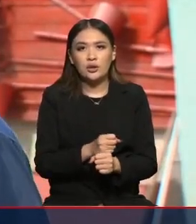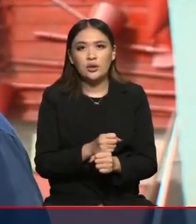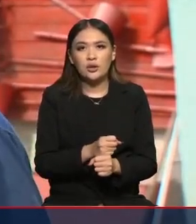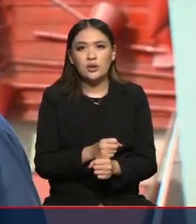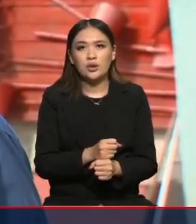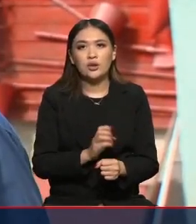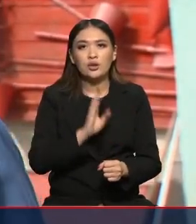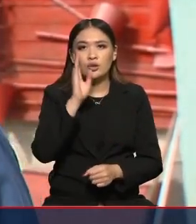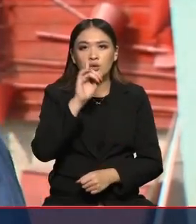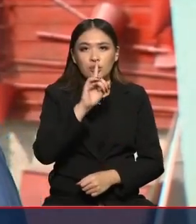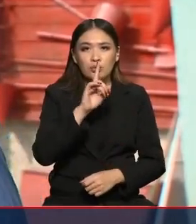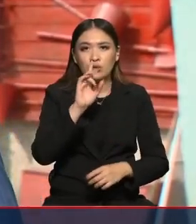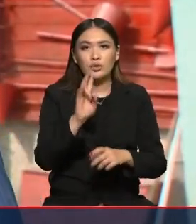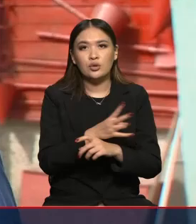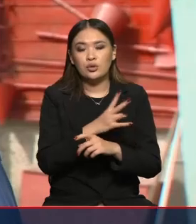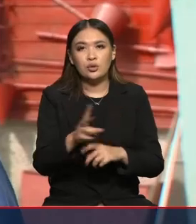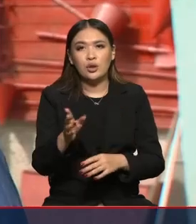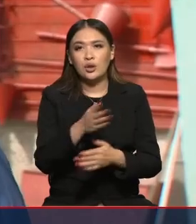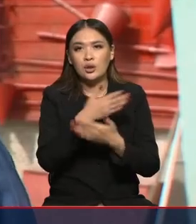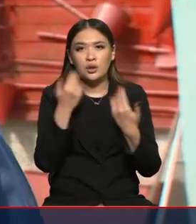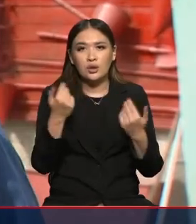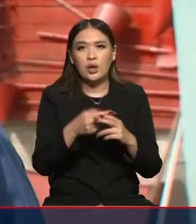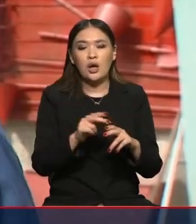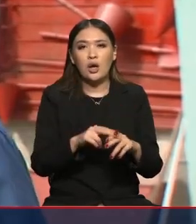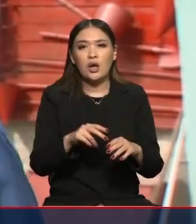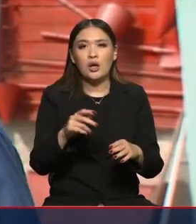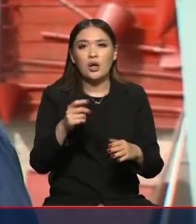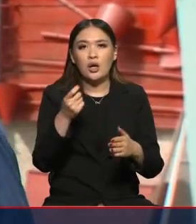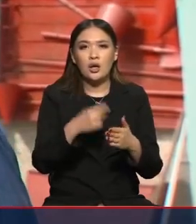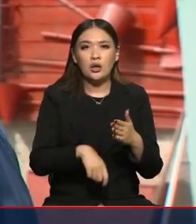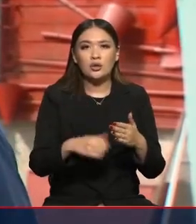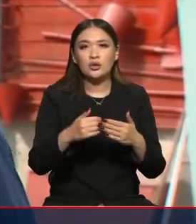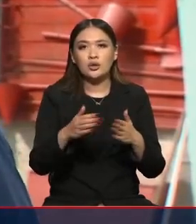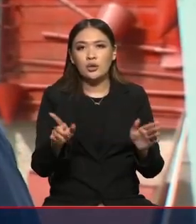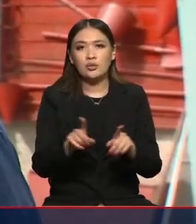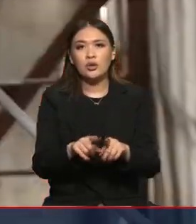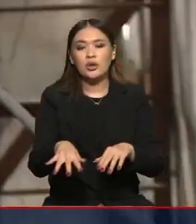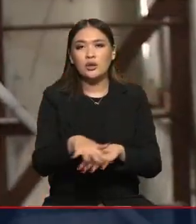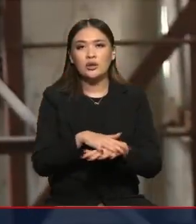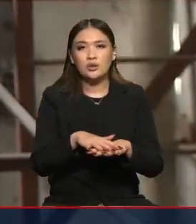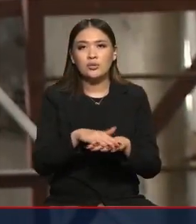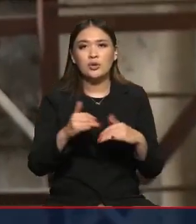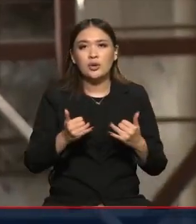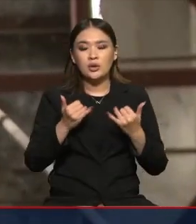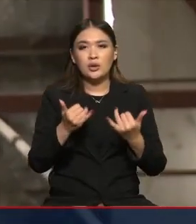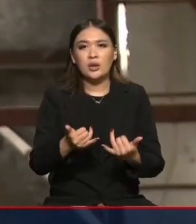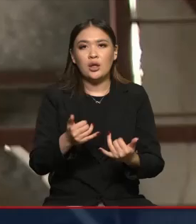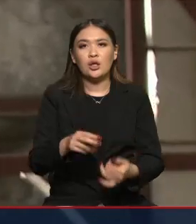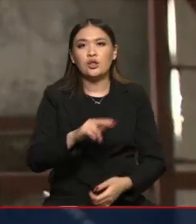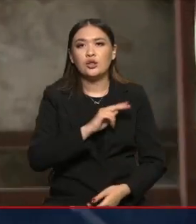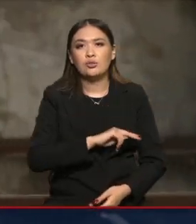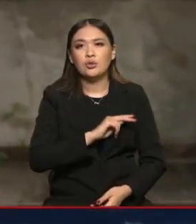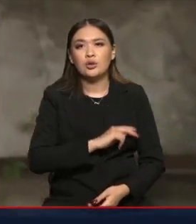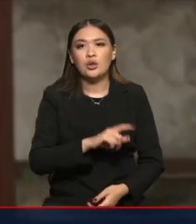болмайды, күндіз болмайды, әйтеуір солардың бәрін әйтеуір мүлдіксіз суын ашып, жауып, ел халыққа қызмет жасап жүрміз. Манатбек қарапайым жұмысшылар